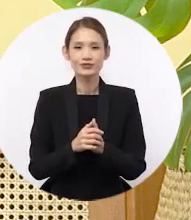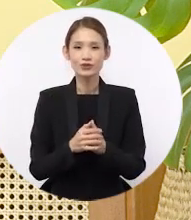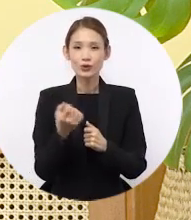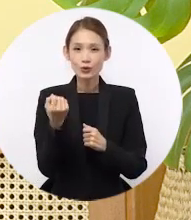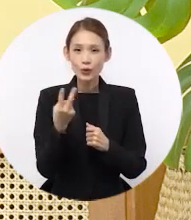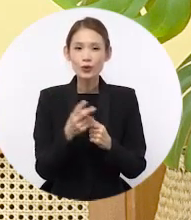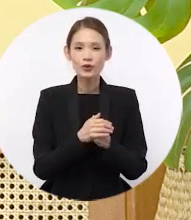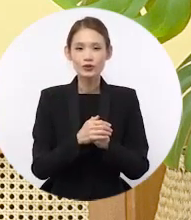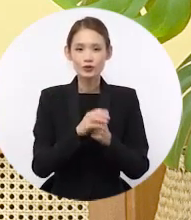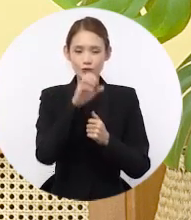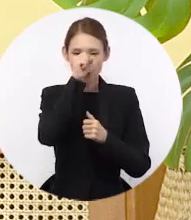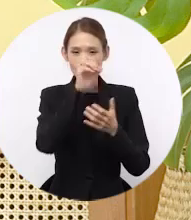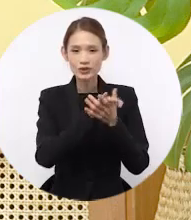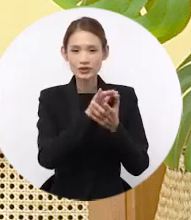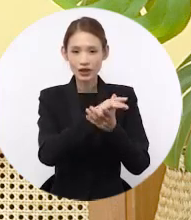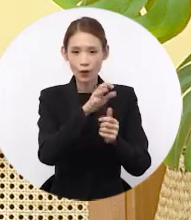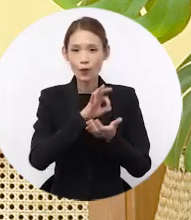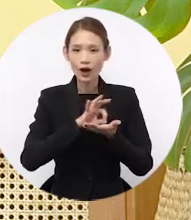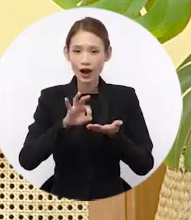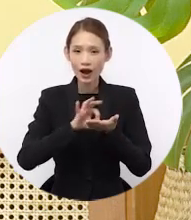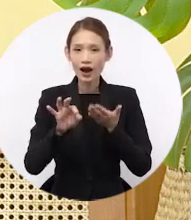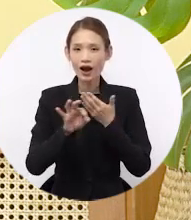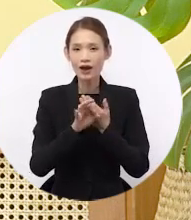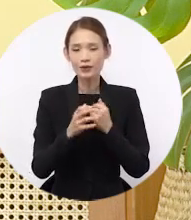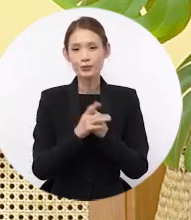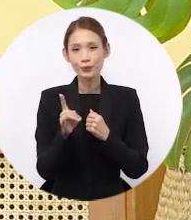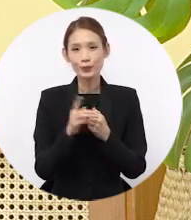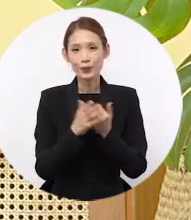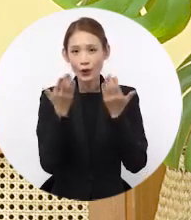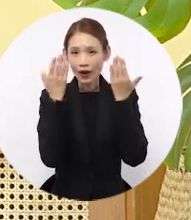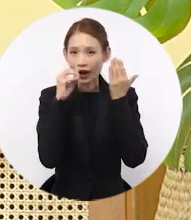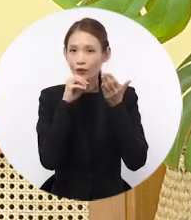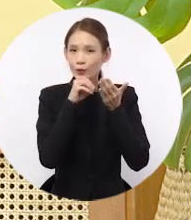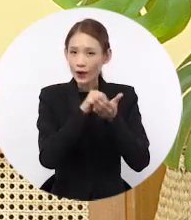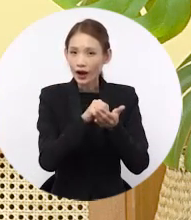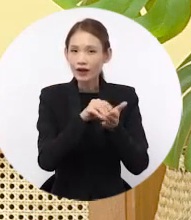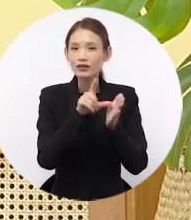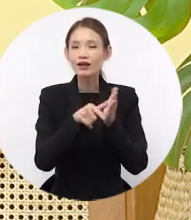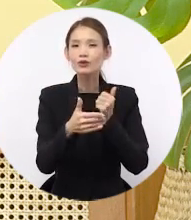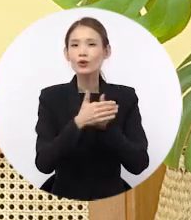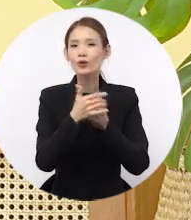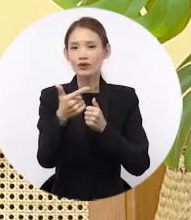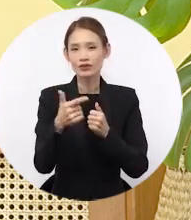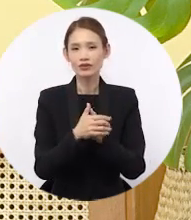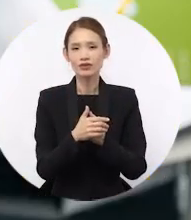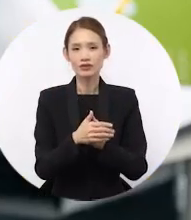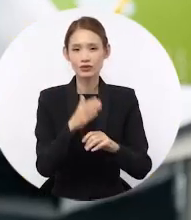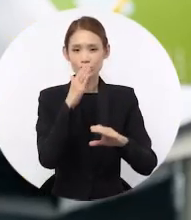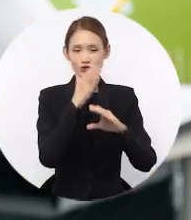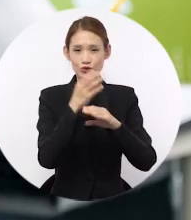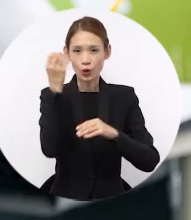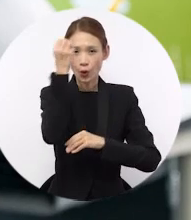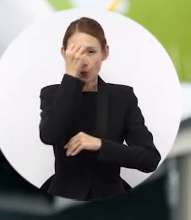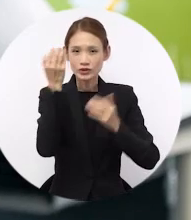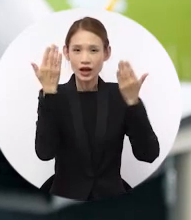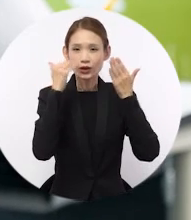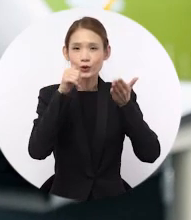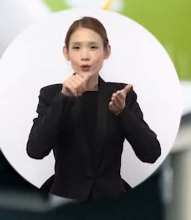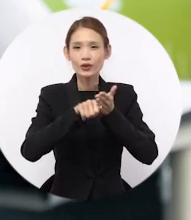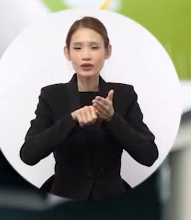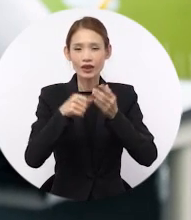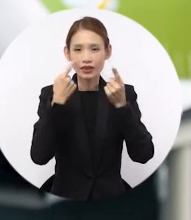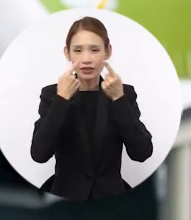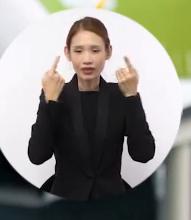들어서, 그리고 더군다나 좋은 친구 제도를 이용하면 이게 또 그 입시에도 도움이 된다고 하더라고요. 저희가 또 중고등학교